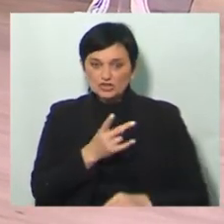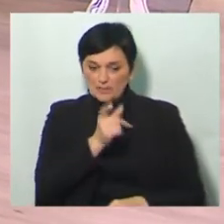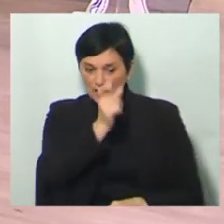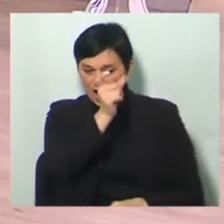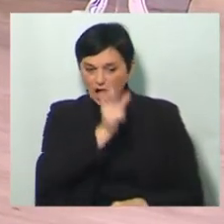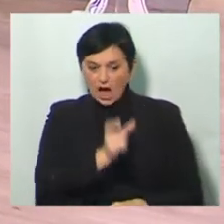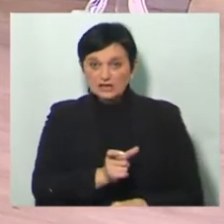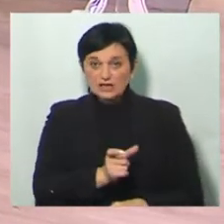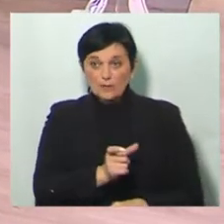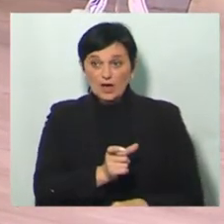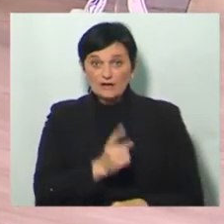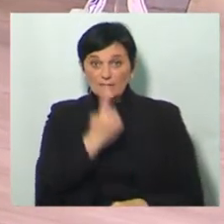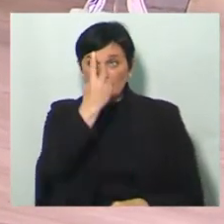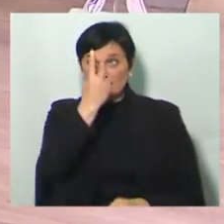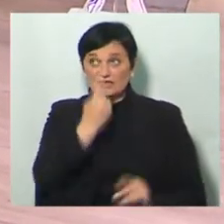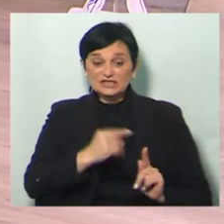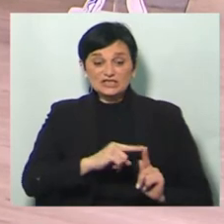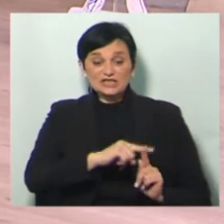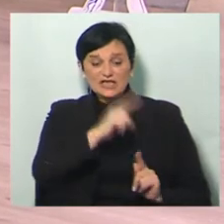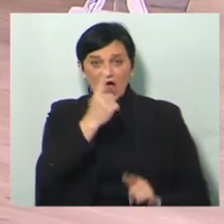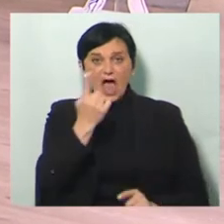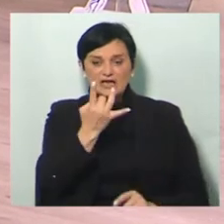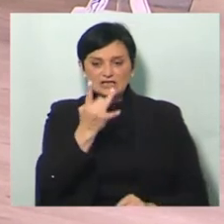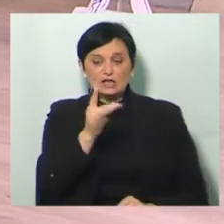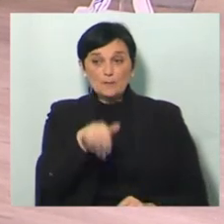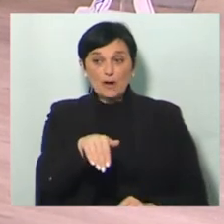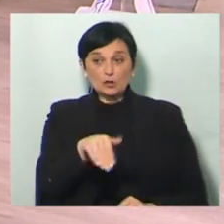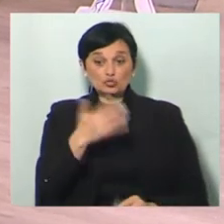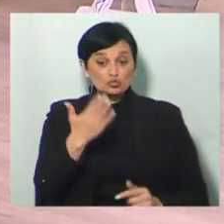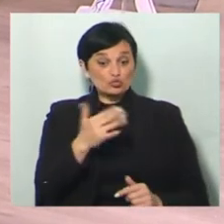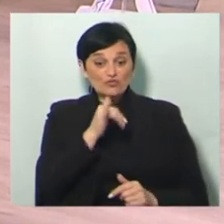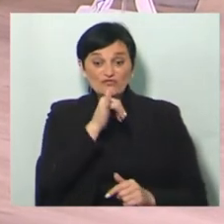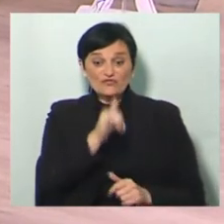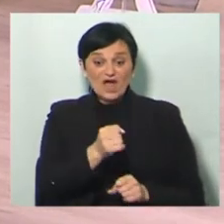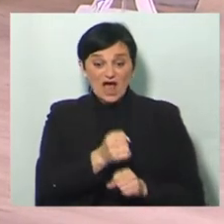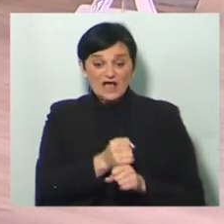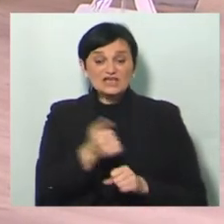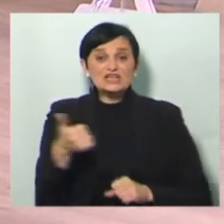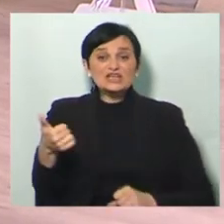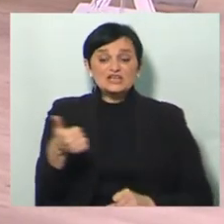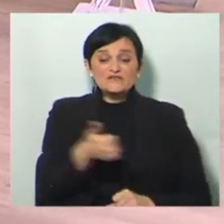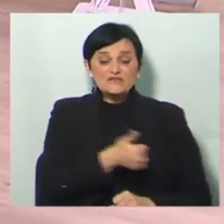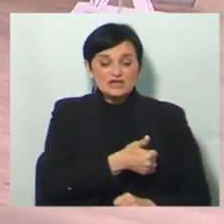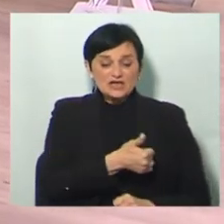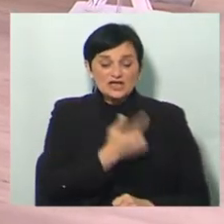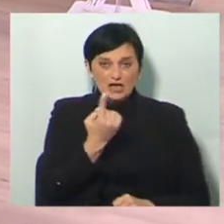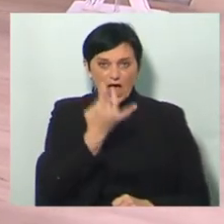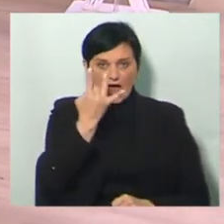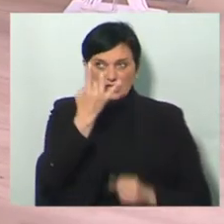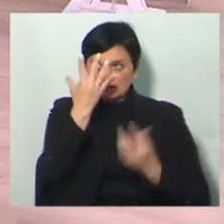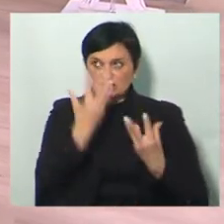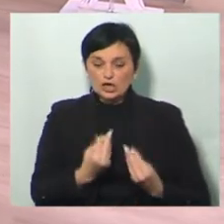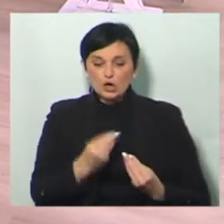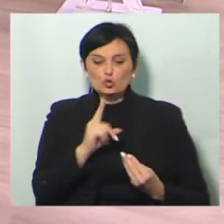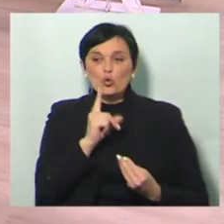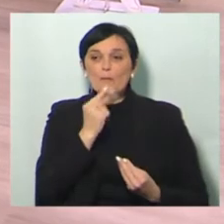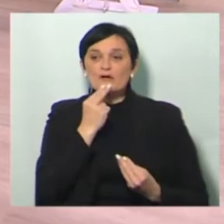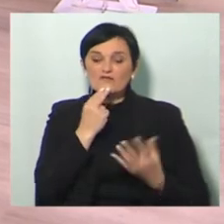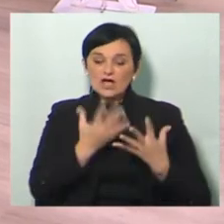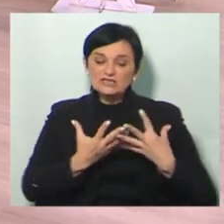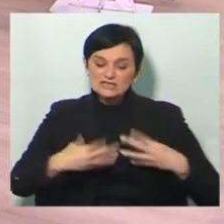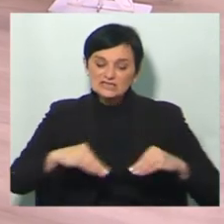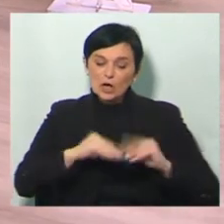ადამიანს დღის განმავლობაში ერთხელ მაინც და თუ ამას ვერ ვახერხებთ, კვირაში ერთხელ მაინც, იმისათვის რომ კვება